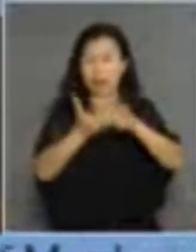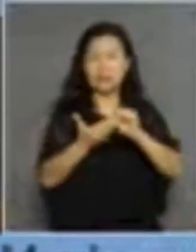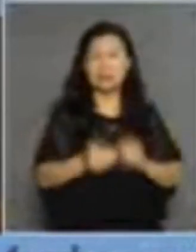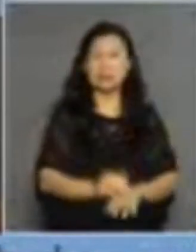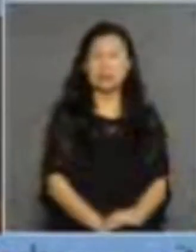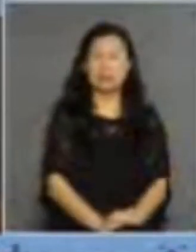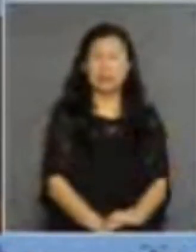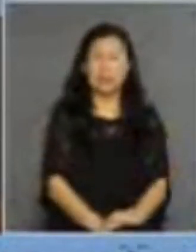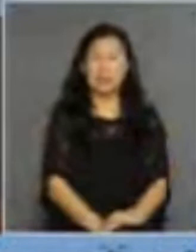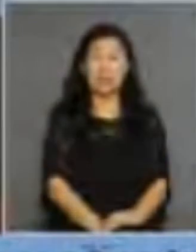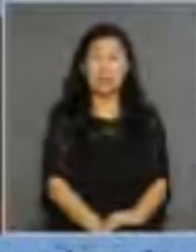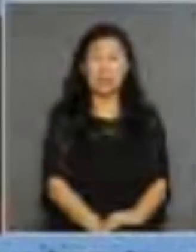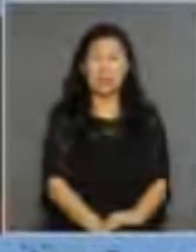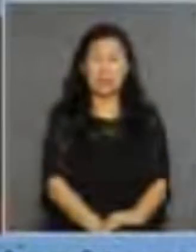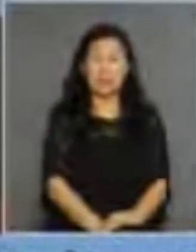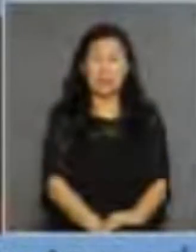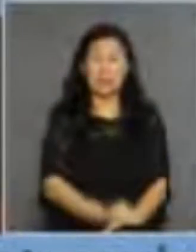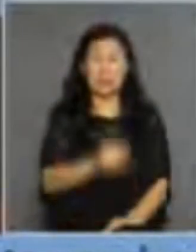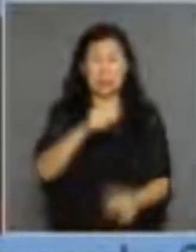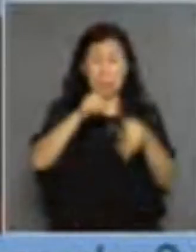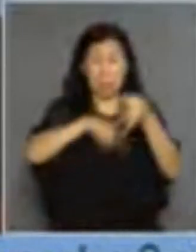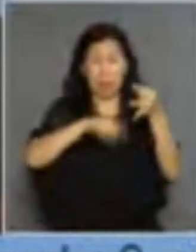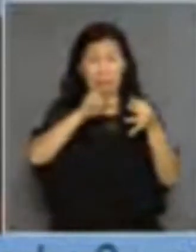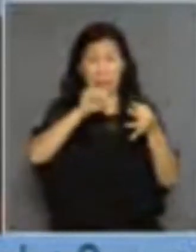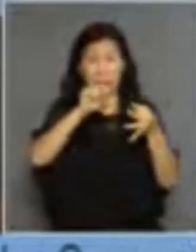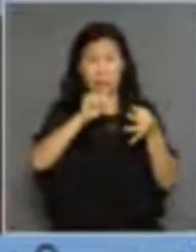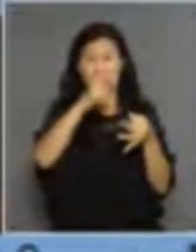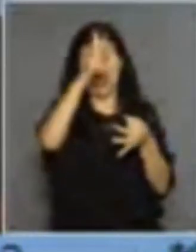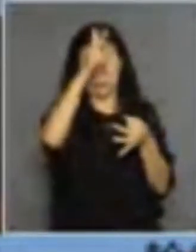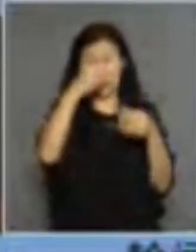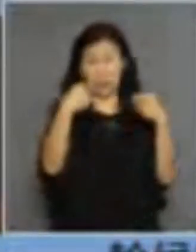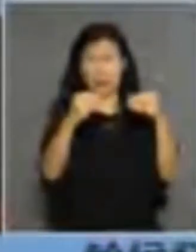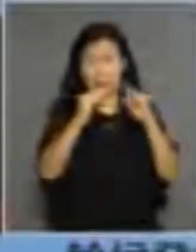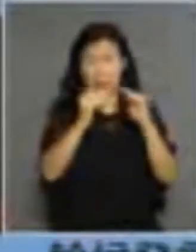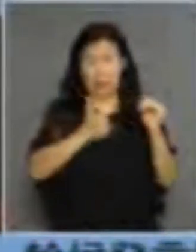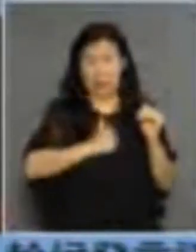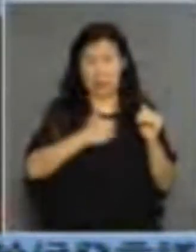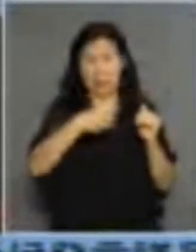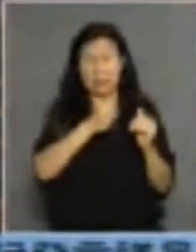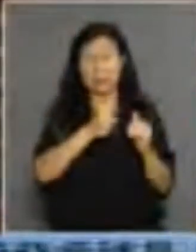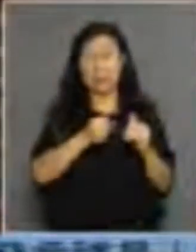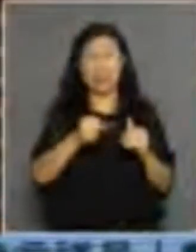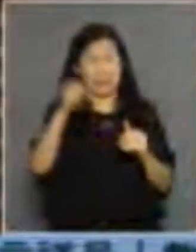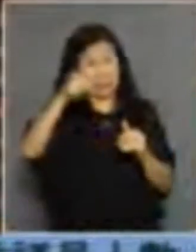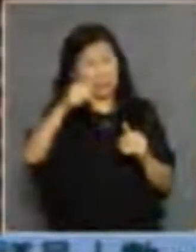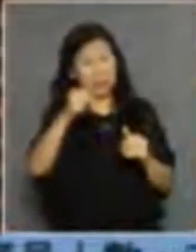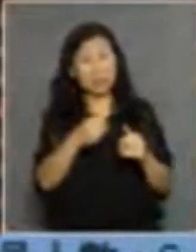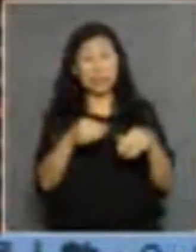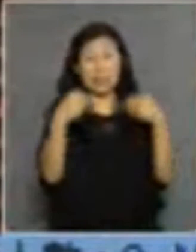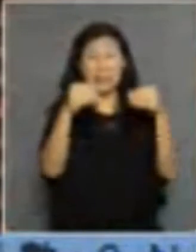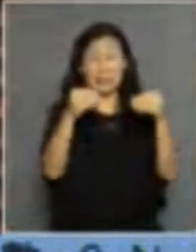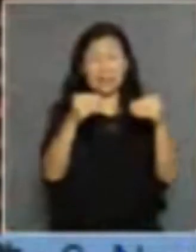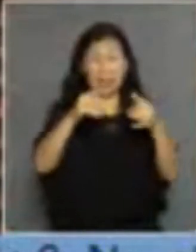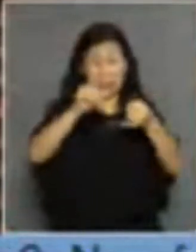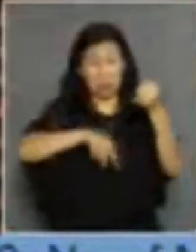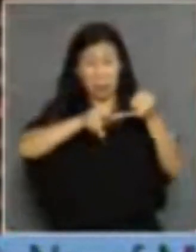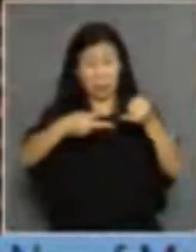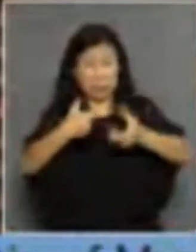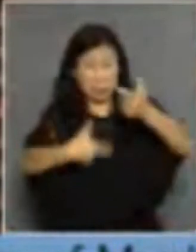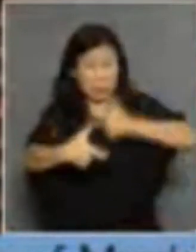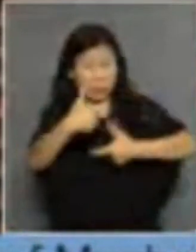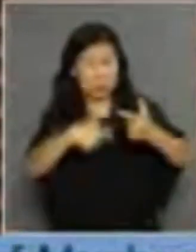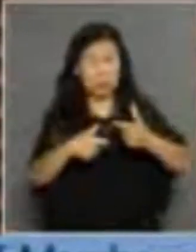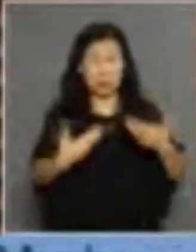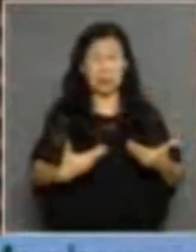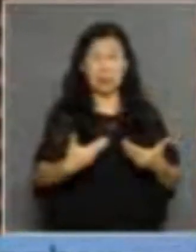家阿吳局長有咩講？你贊唔贊成教育商品化？以香港今日嘅